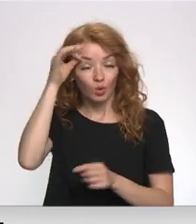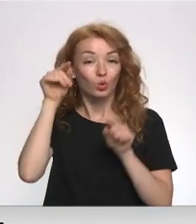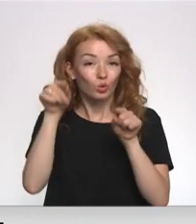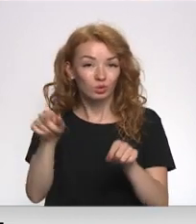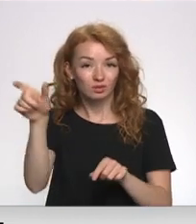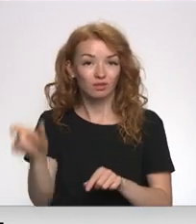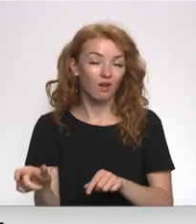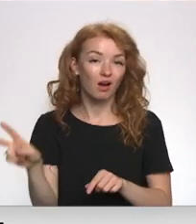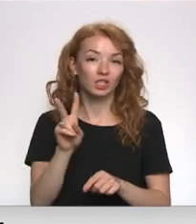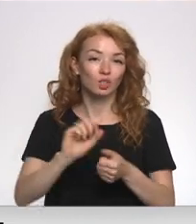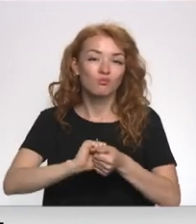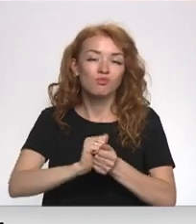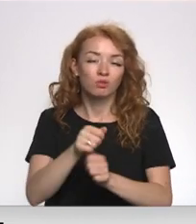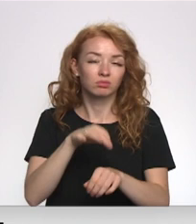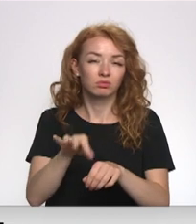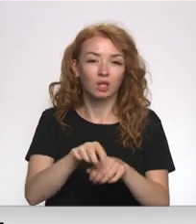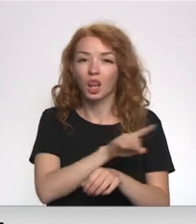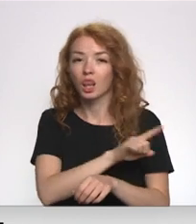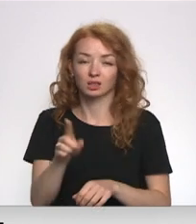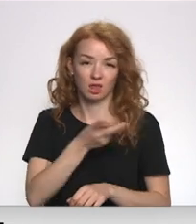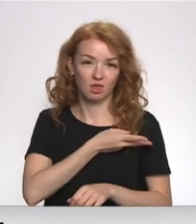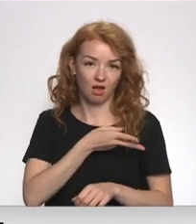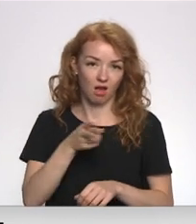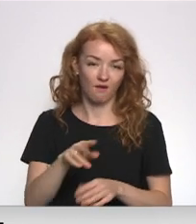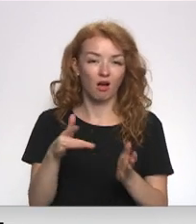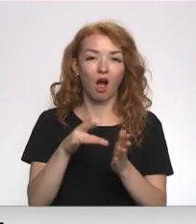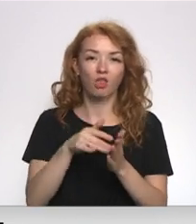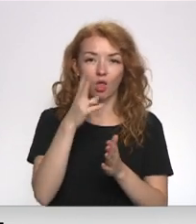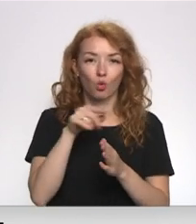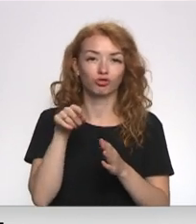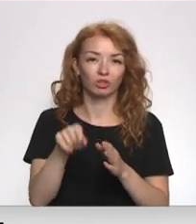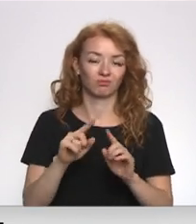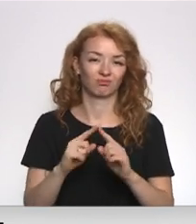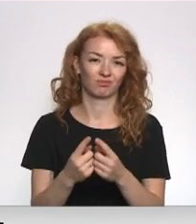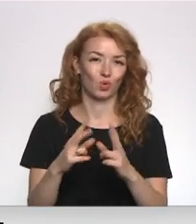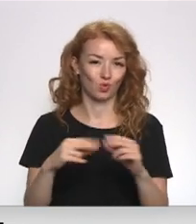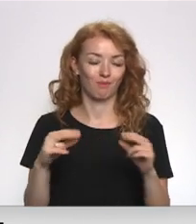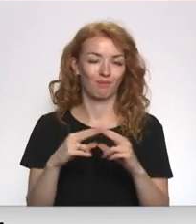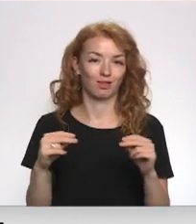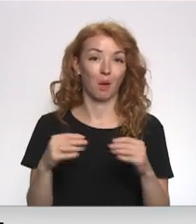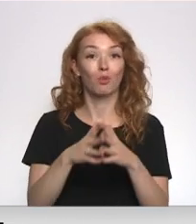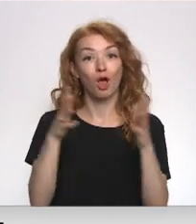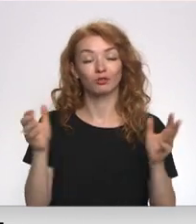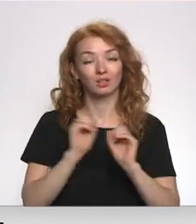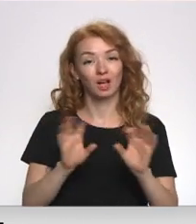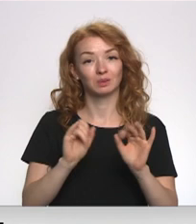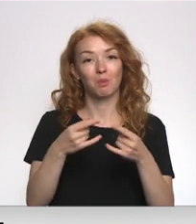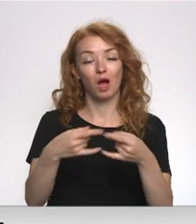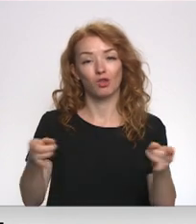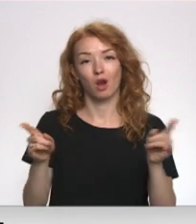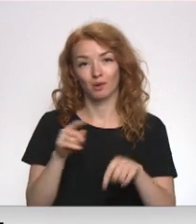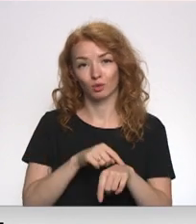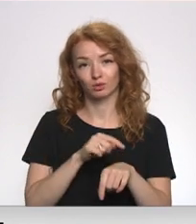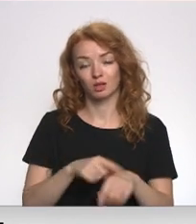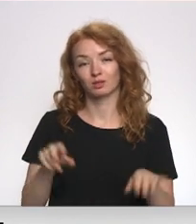ir nomocīti līdz nāvei kādā no šīm politi ieslodzīto nometnēm. Nedaudz plašāk stāstīsim panorāmā, bet tas mums šeit